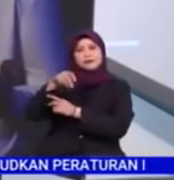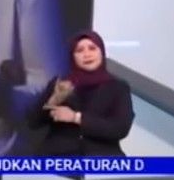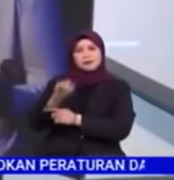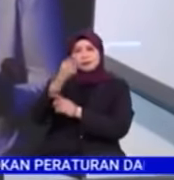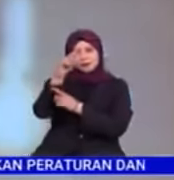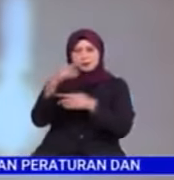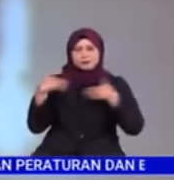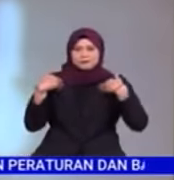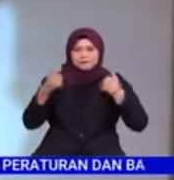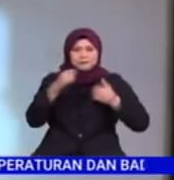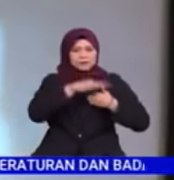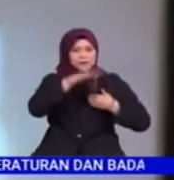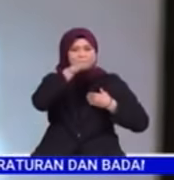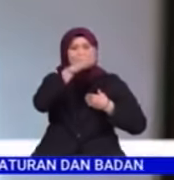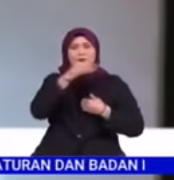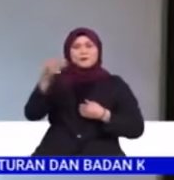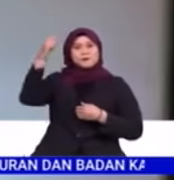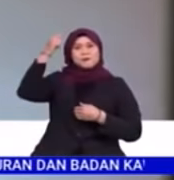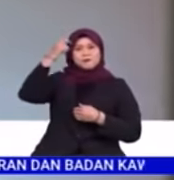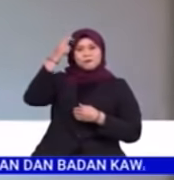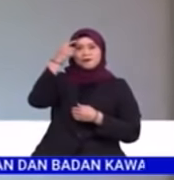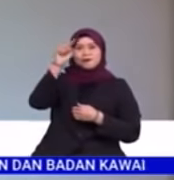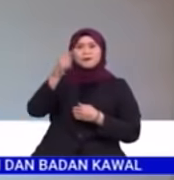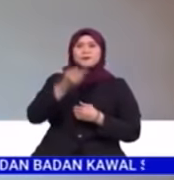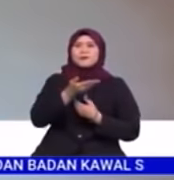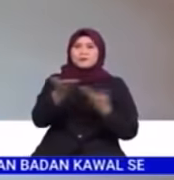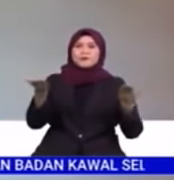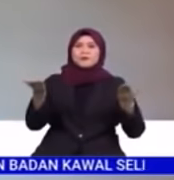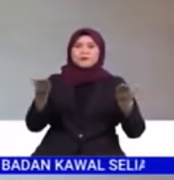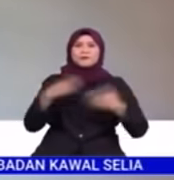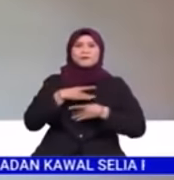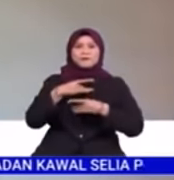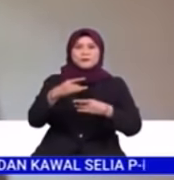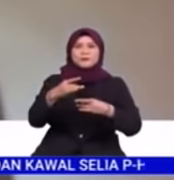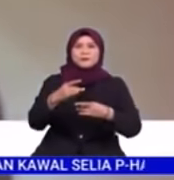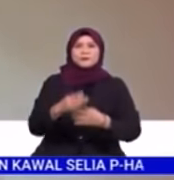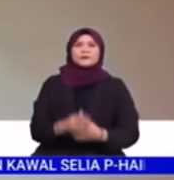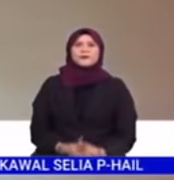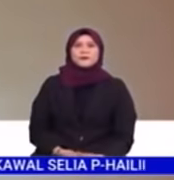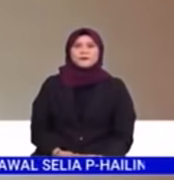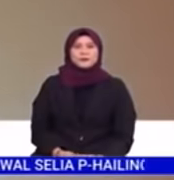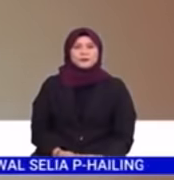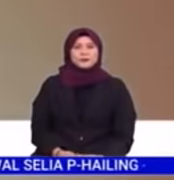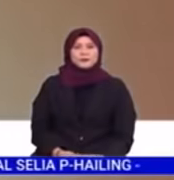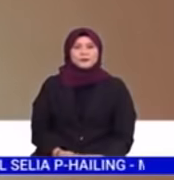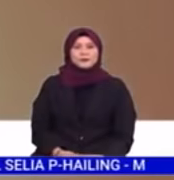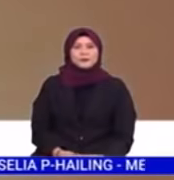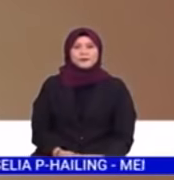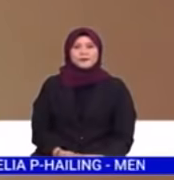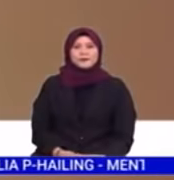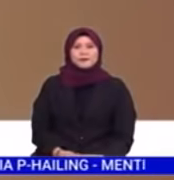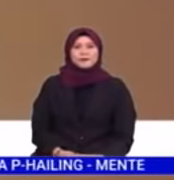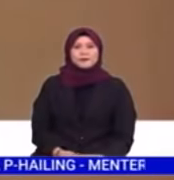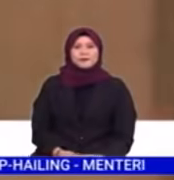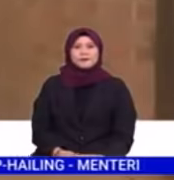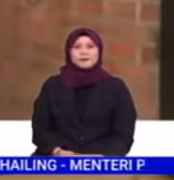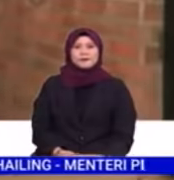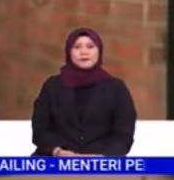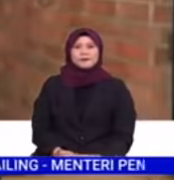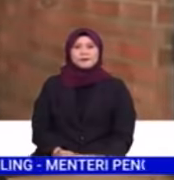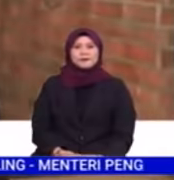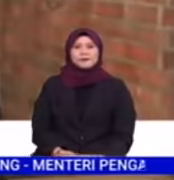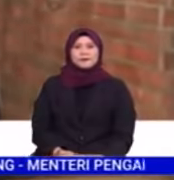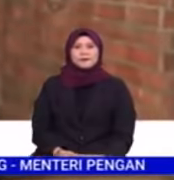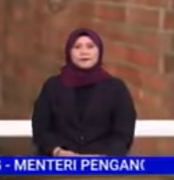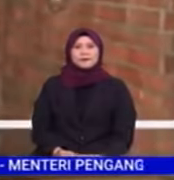kesehatan jiwa dan mental buatnya dan B semua peminat hai hai Hai jauh